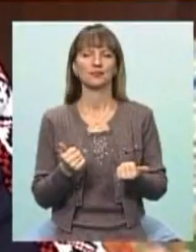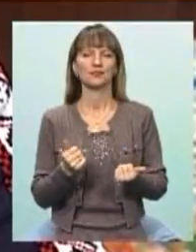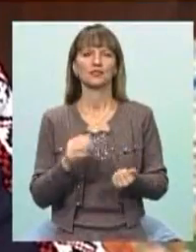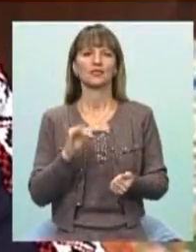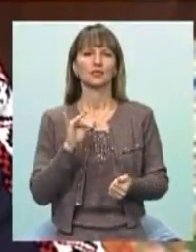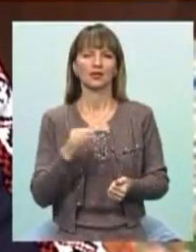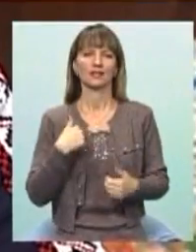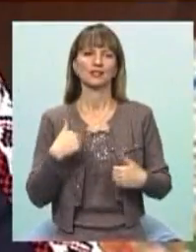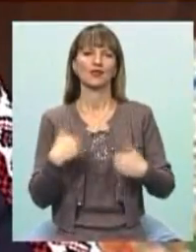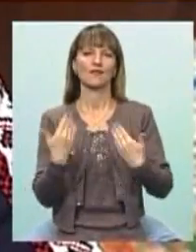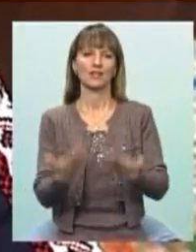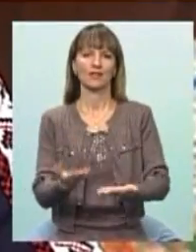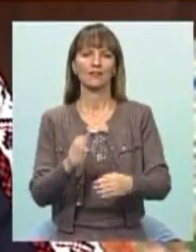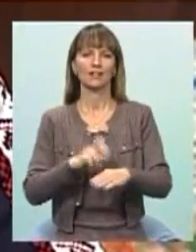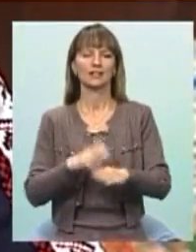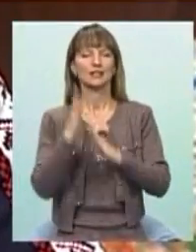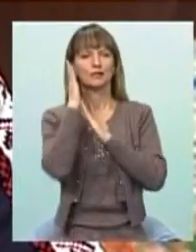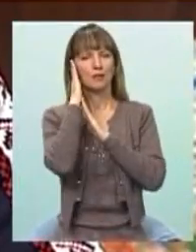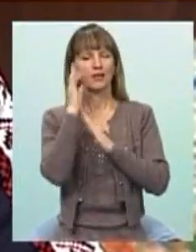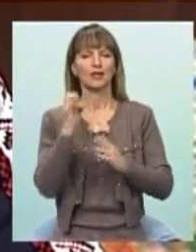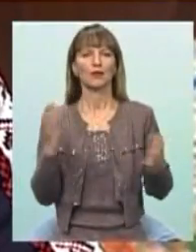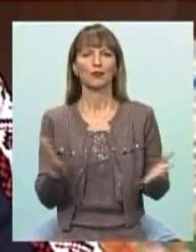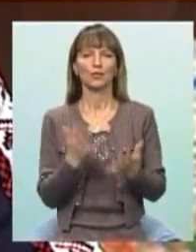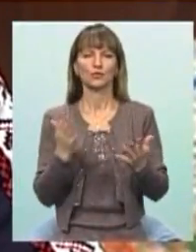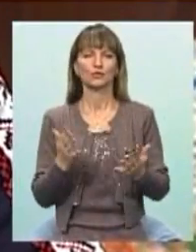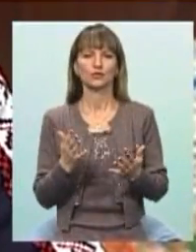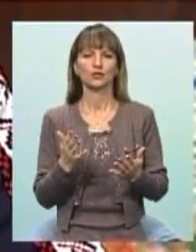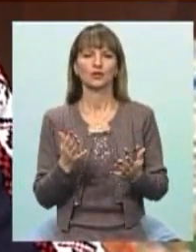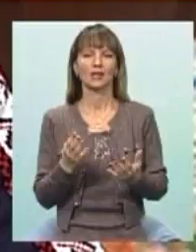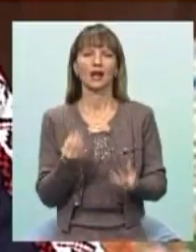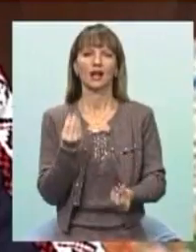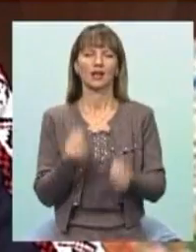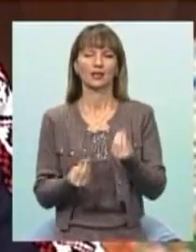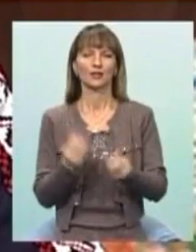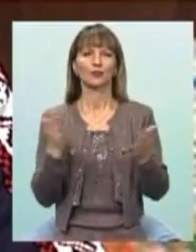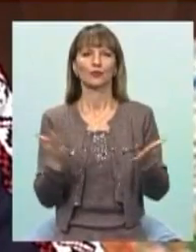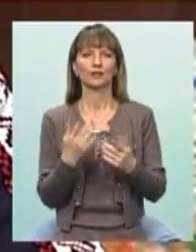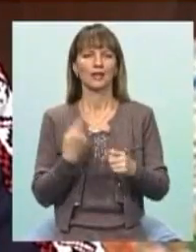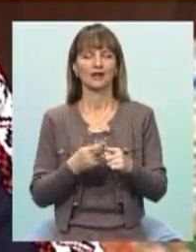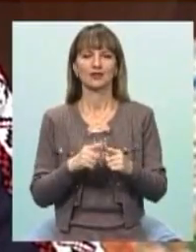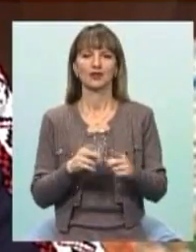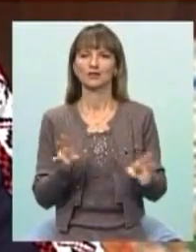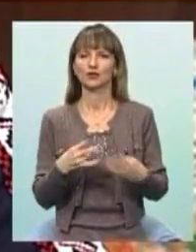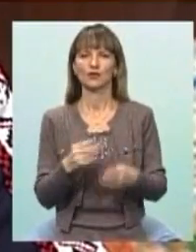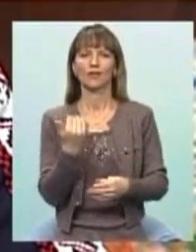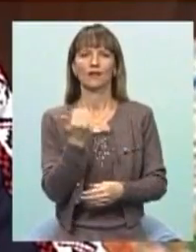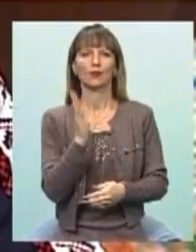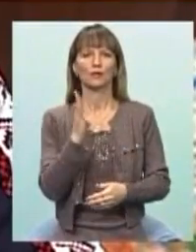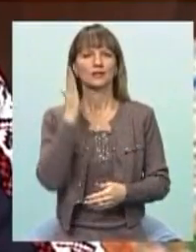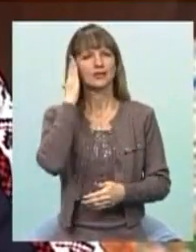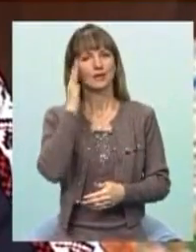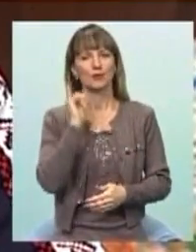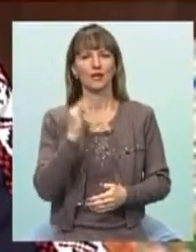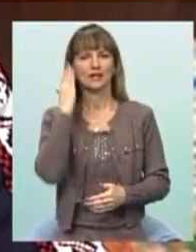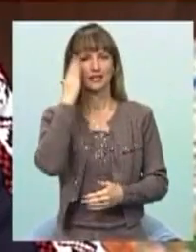власне, рекомендують лікарі тільки спати на подушках, бо якось гратися подушками – це не бажано, бо вам будуть снитися кошмари.